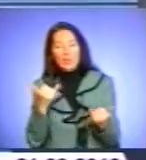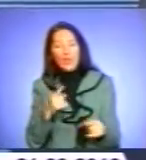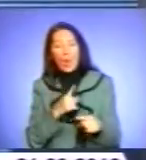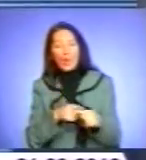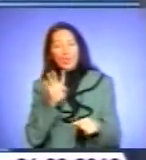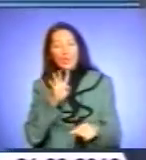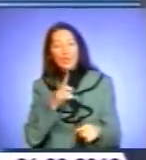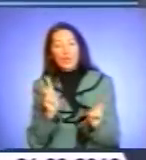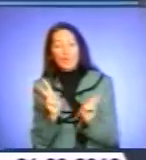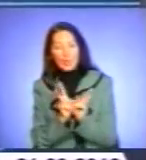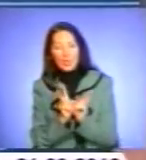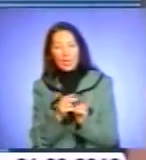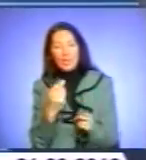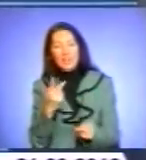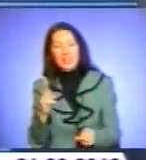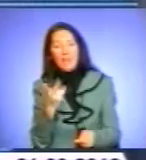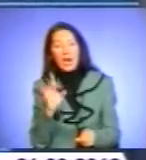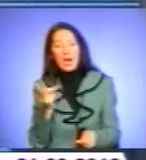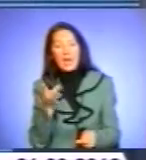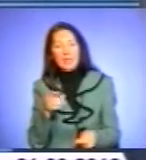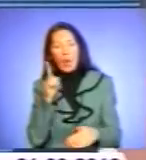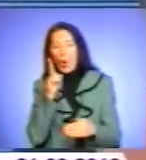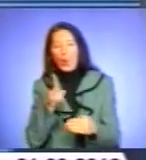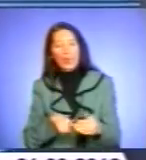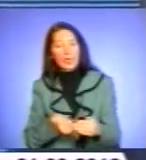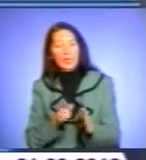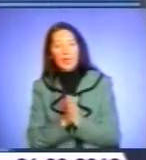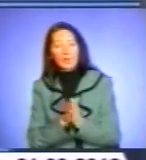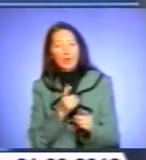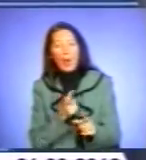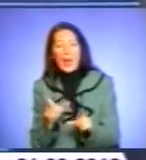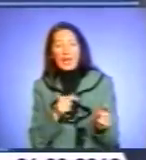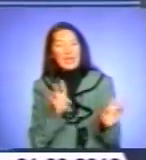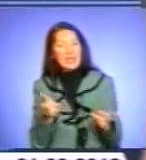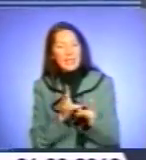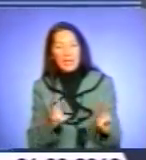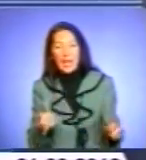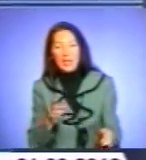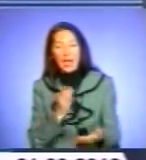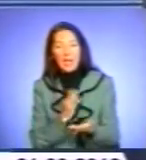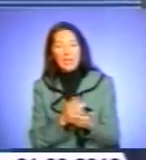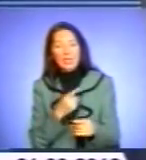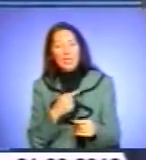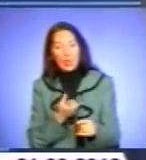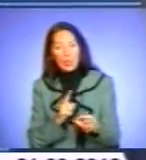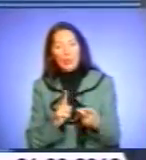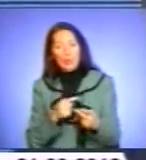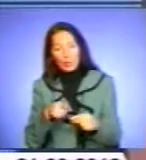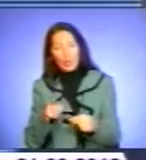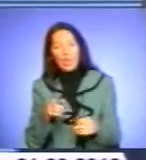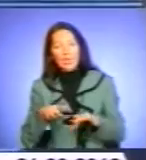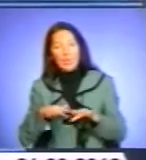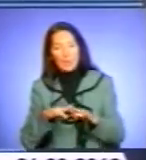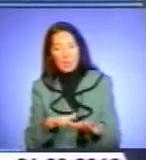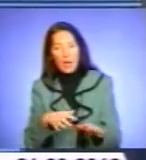там два раза убеждали, что ехать не надо, потому что у вас там есть другие важные дела. Я очень признателен за то, что вы все же приняли это